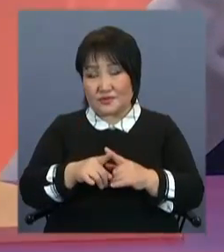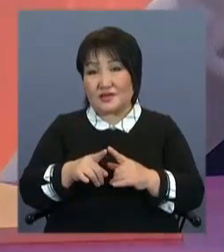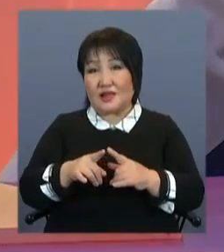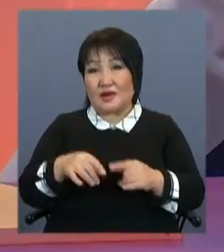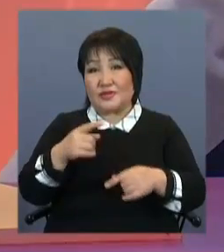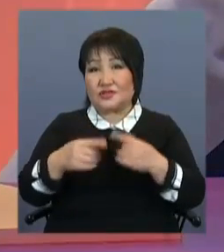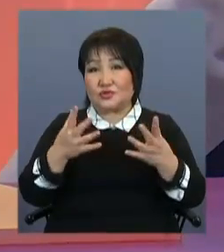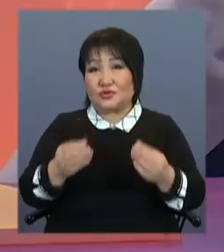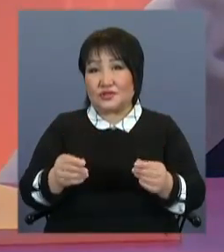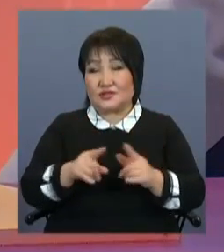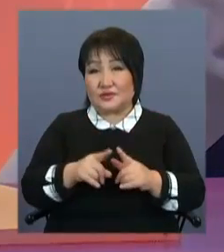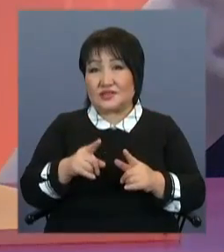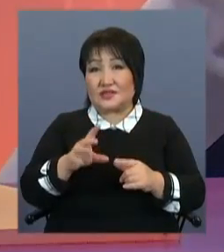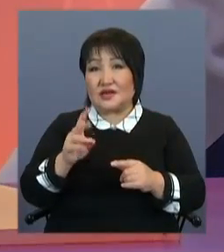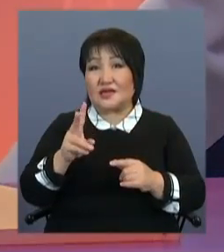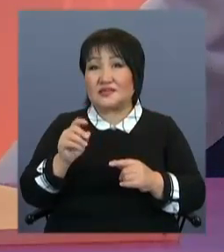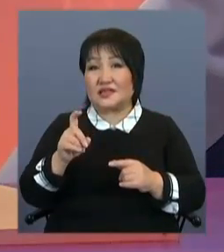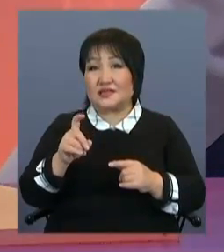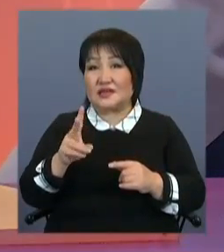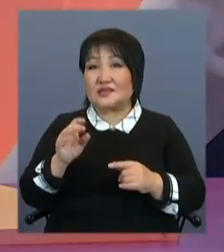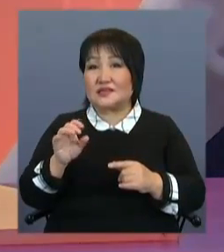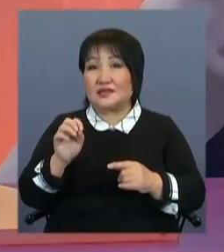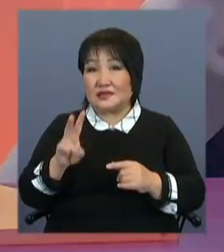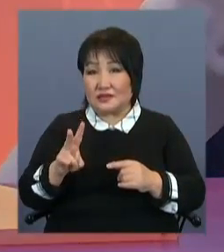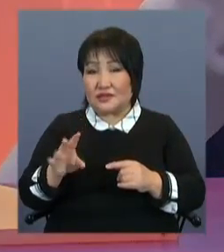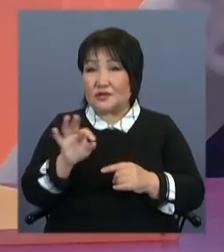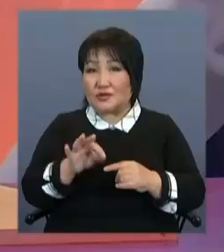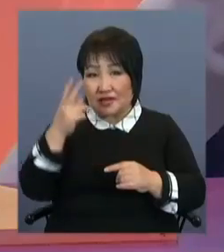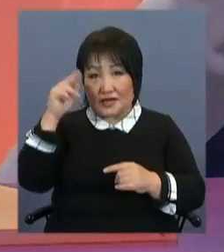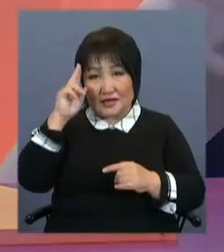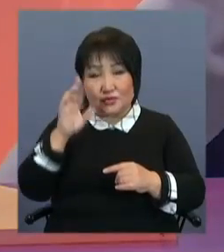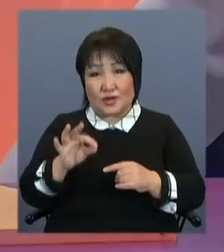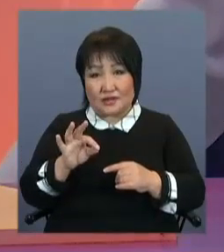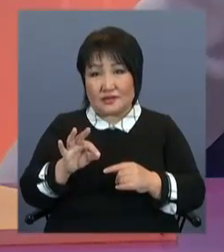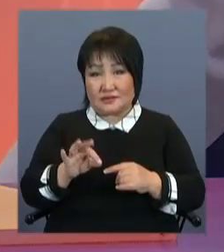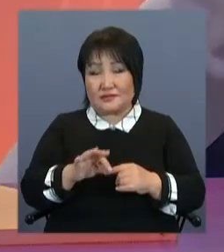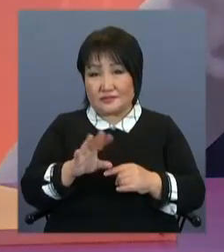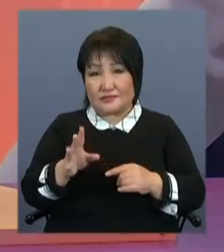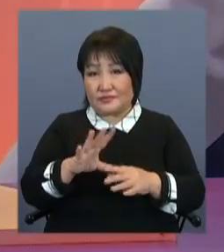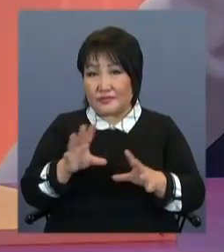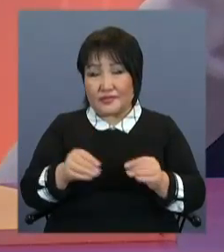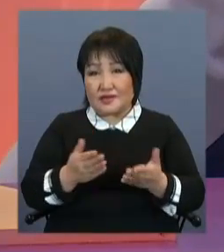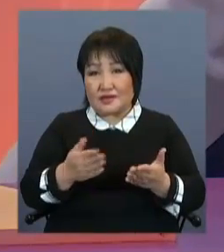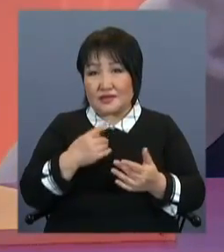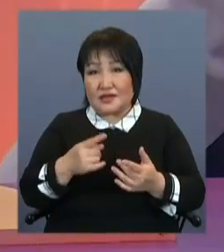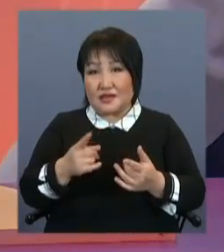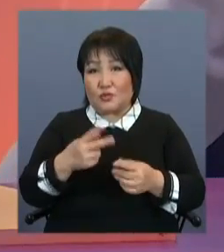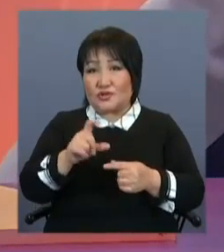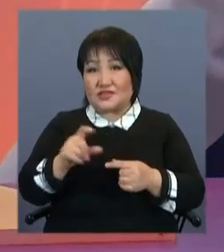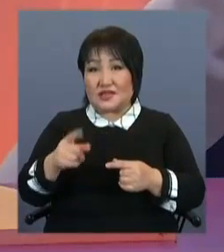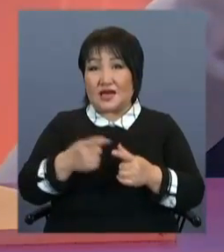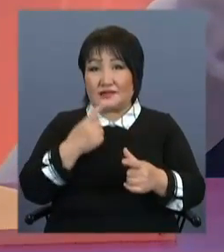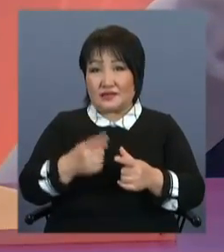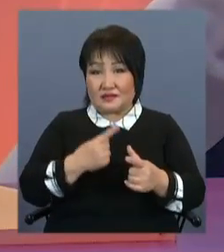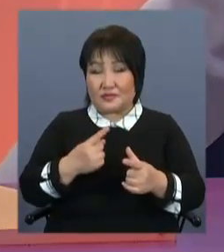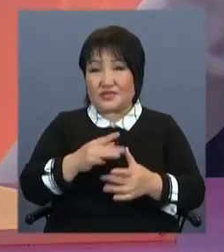келіп айтсаң көрдіңіз деп. Не айтайын? Бұл кісілердің аттарын біз әлде де ары қарата